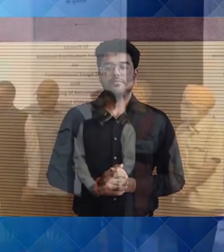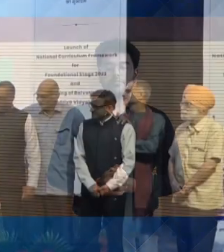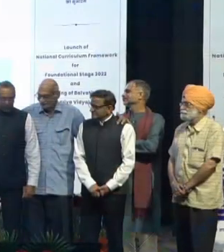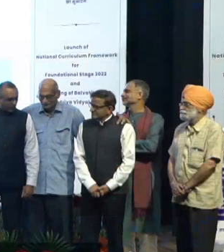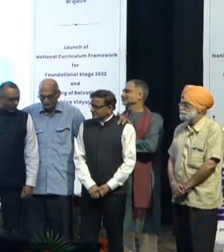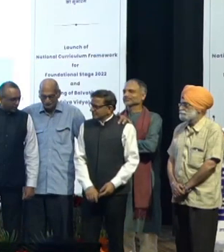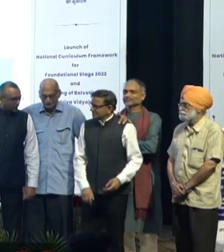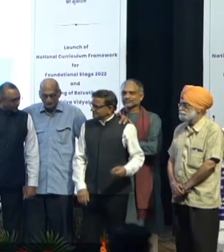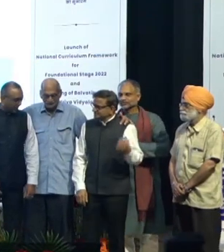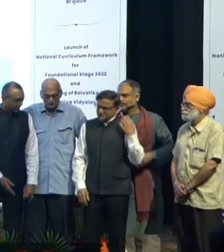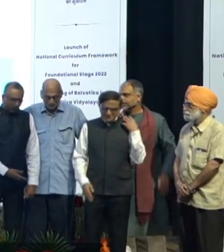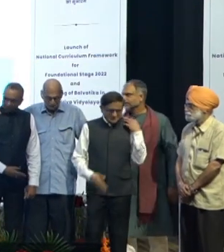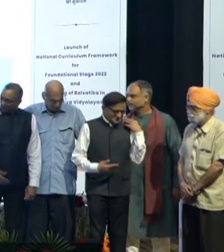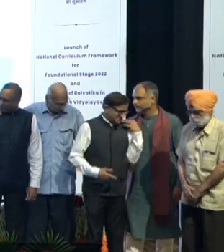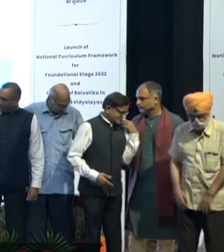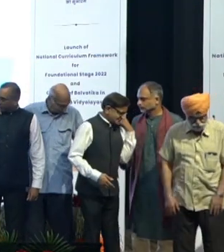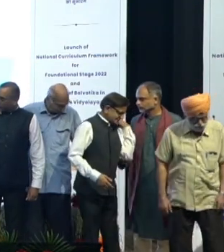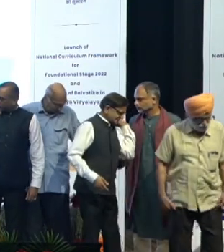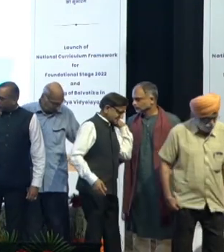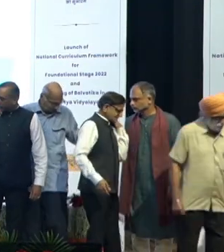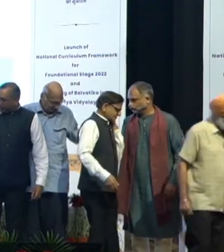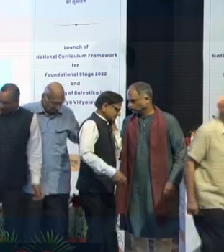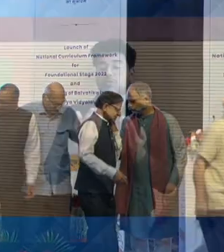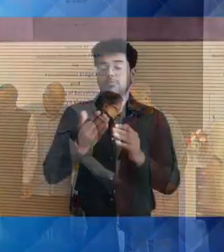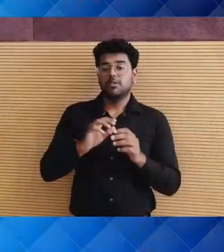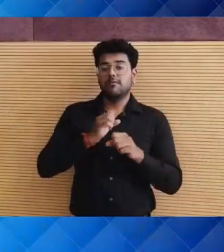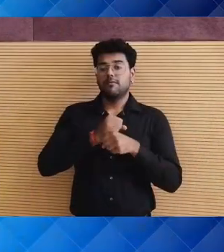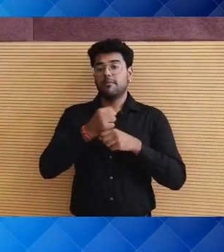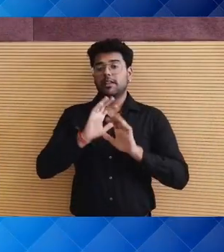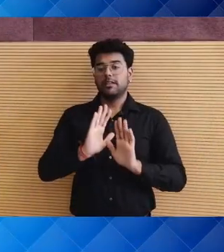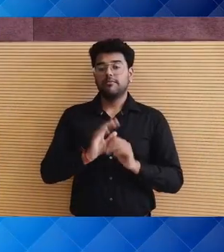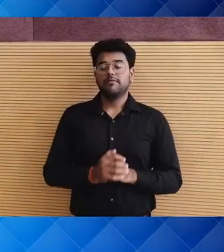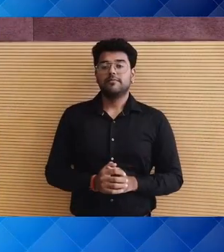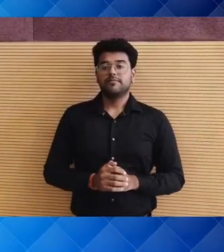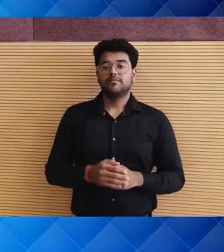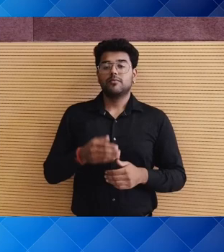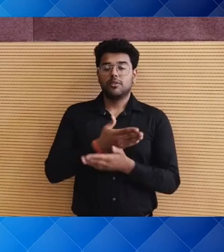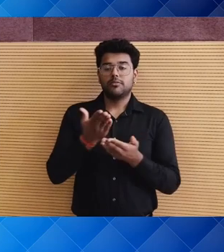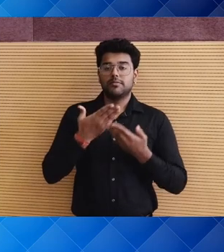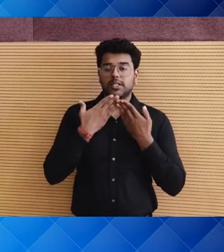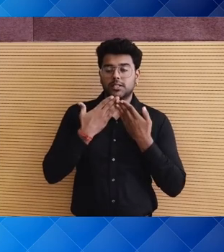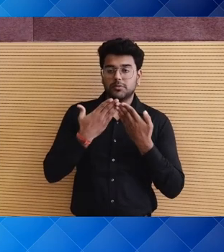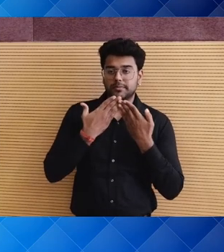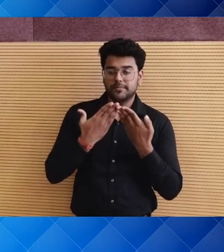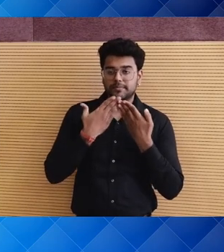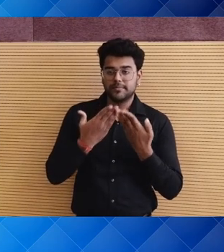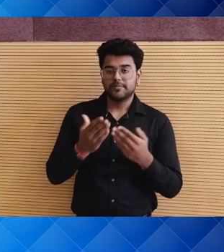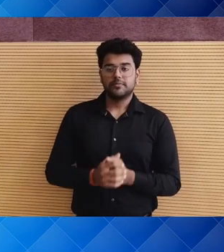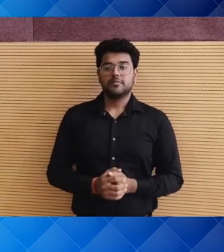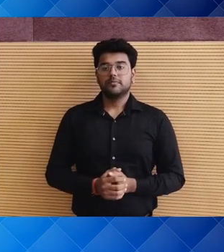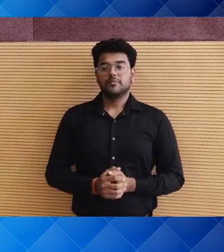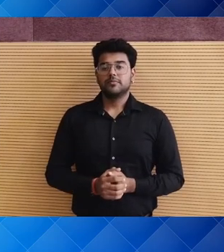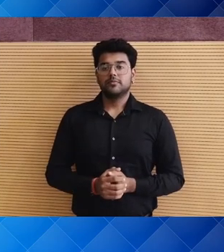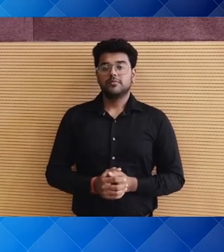जिनके कुशल मार्गदर्शन में यह सब संभव हो पाया. आप सबका अनेक अनेक धन्यवाद. बहुत बहुत आभार. आप